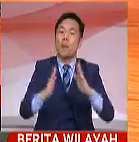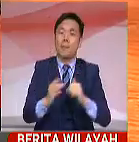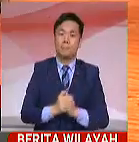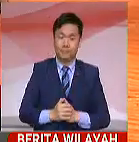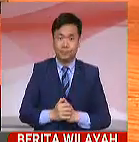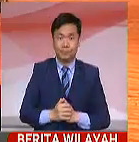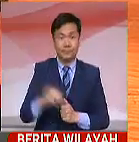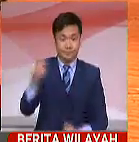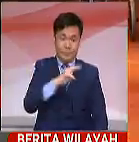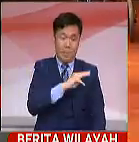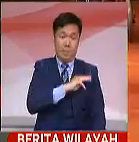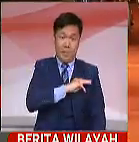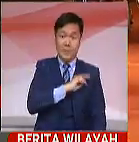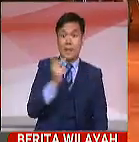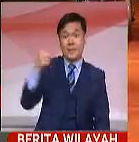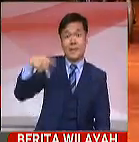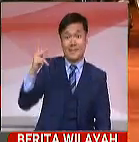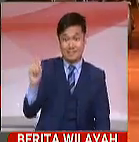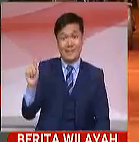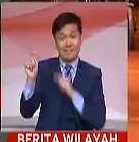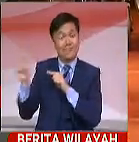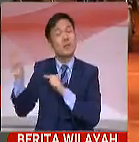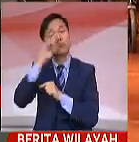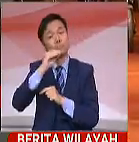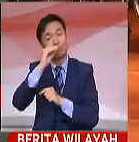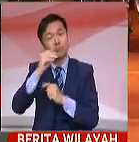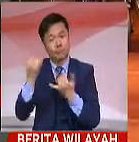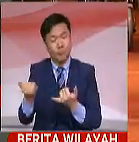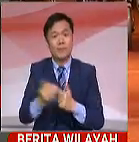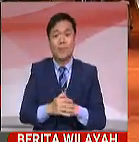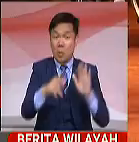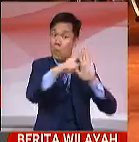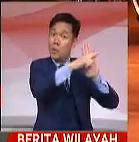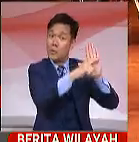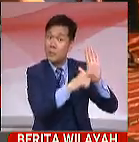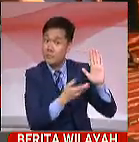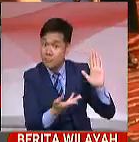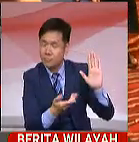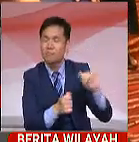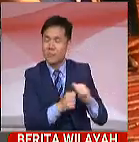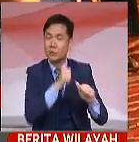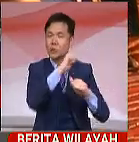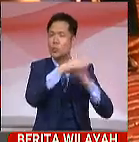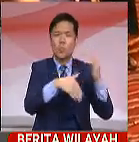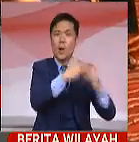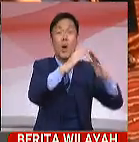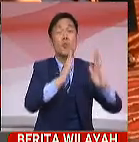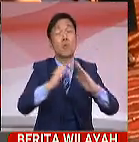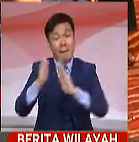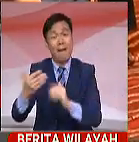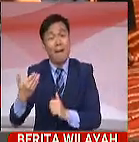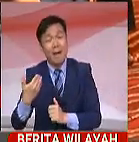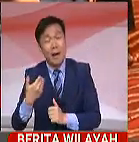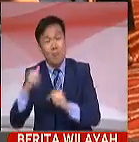Menterinya Datuk Zuraidah Kamarudin berkata polisi baharu KPKT akan memastikan setiap unit rumah diisi